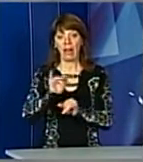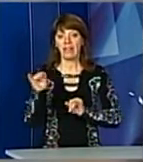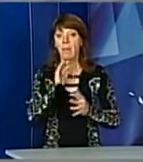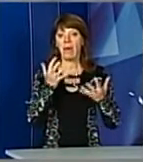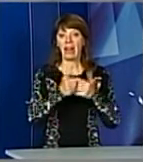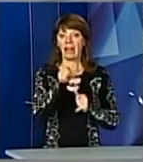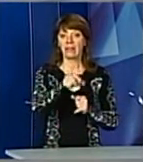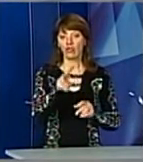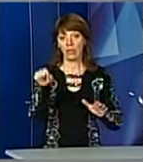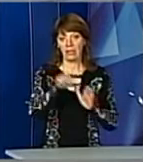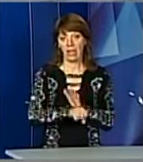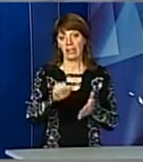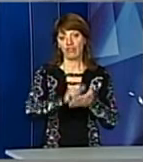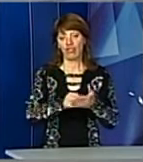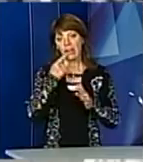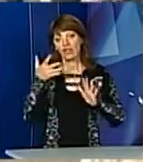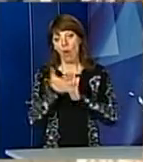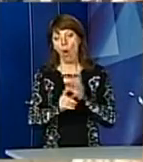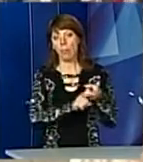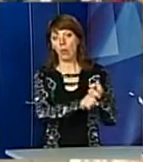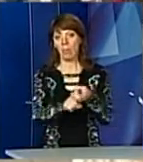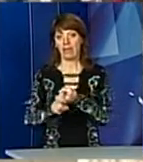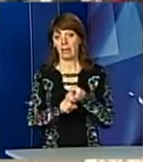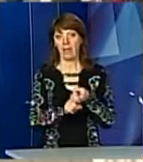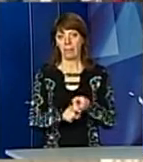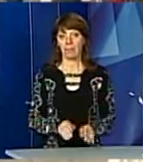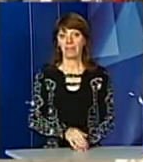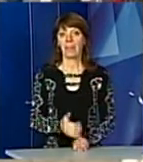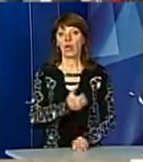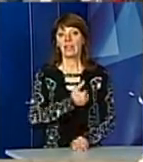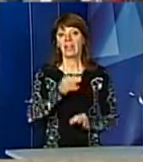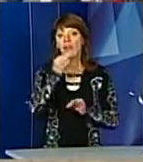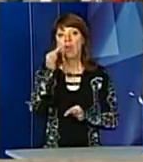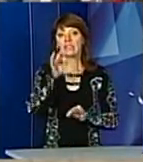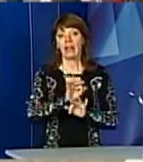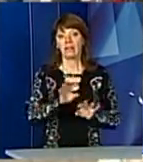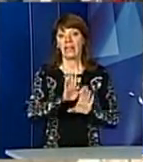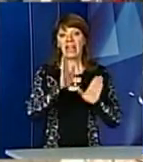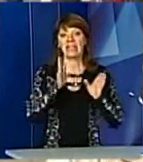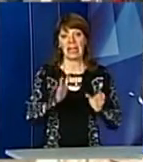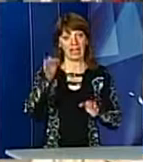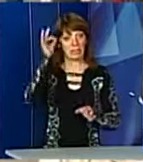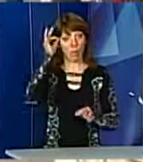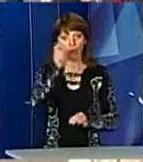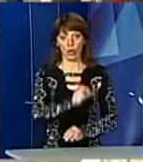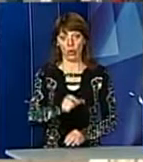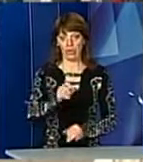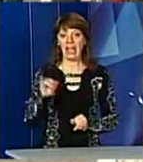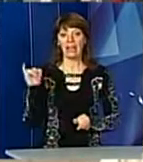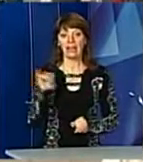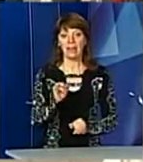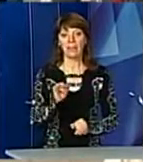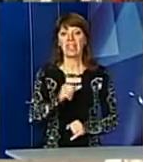перелік тих, хто загинув через опромінення. Ми хотіли розказати не тільки спогади людей, але